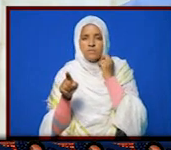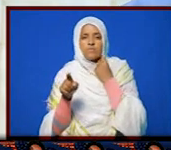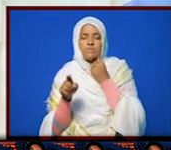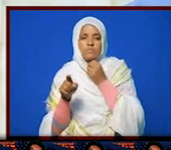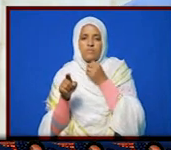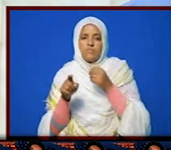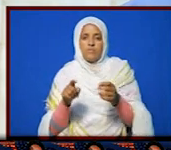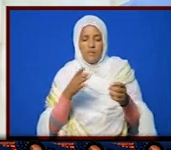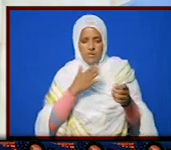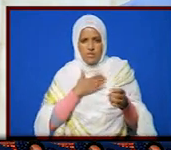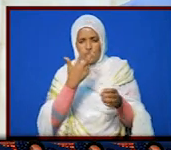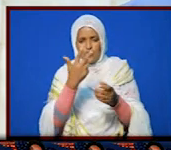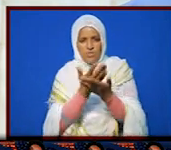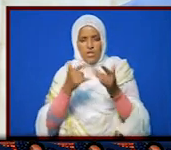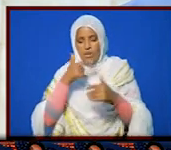በተለይ